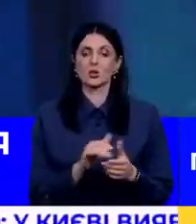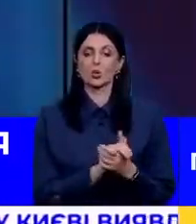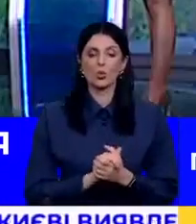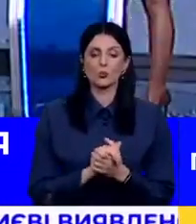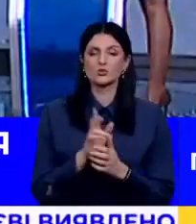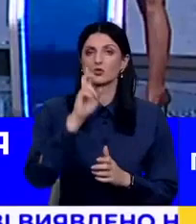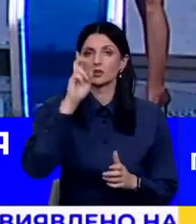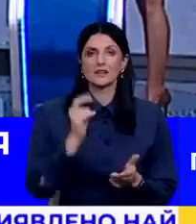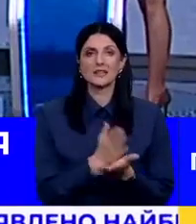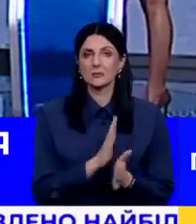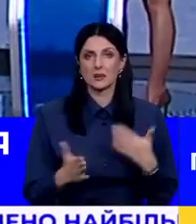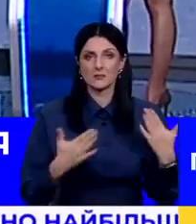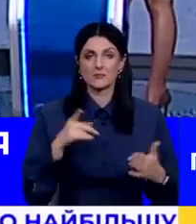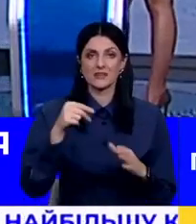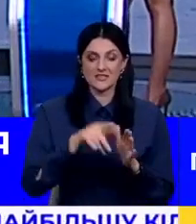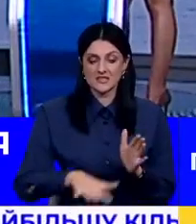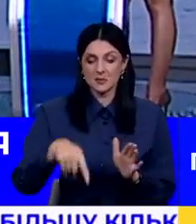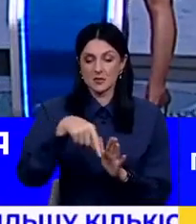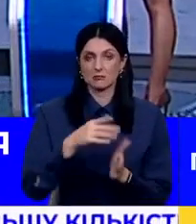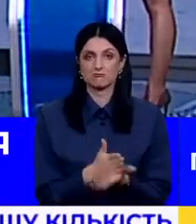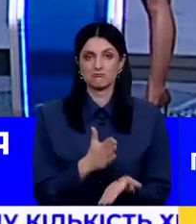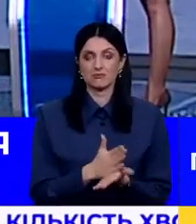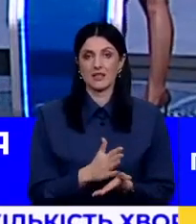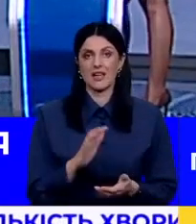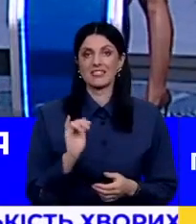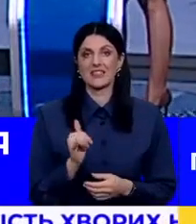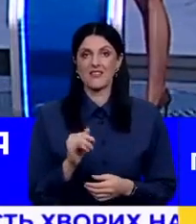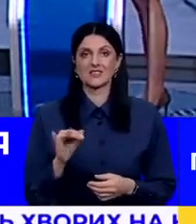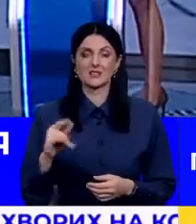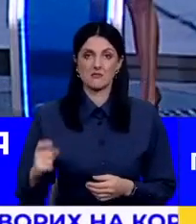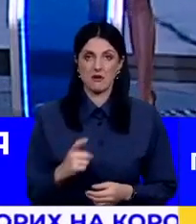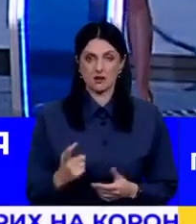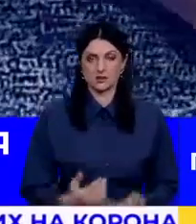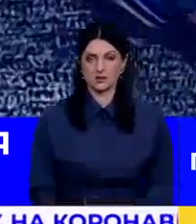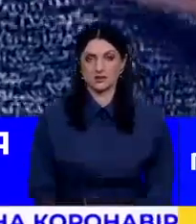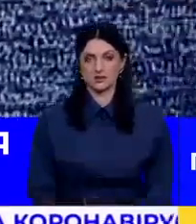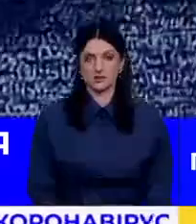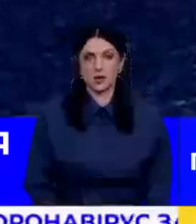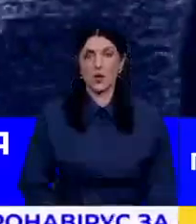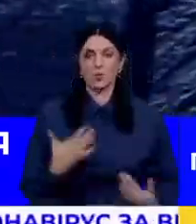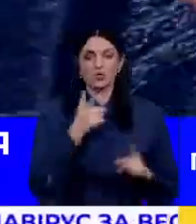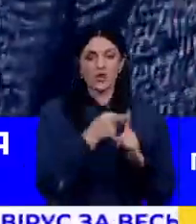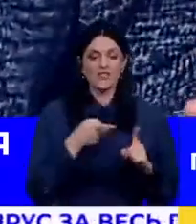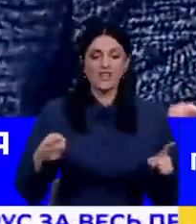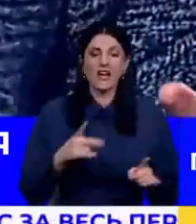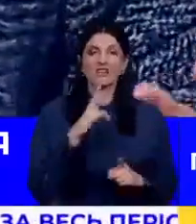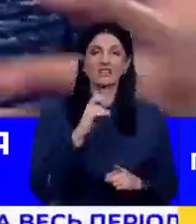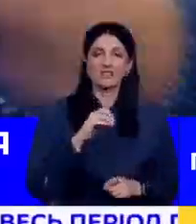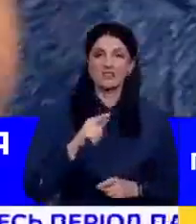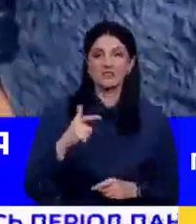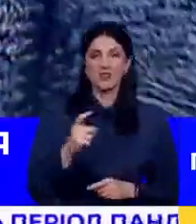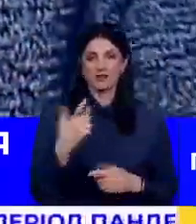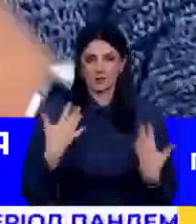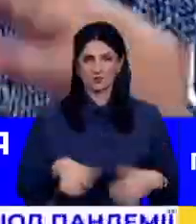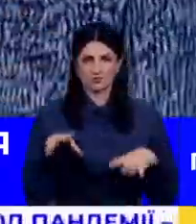государству. Просто у них в земле там лежит нефть, ее можно продавать, и газ. Но уже и Век нефти и газа заканчивается, все это понимают,